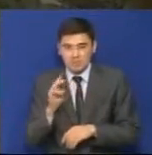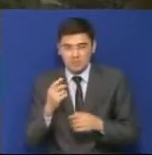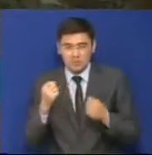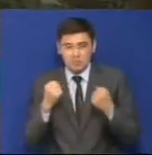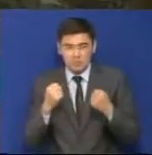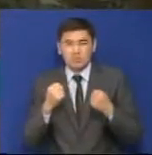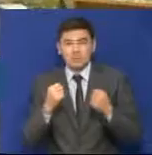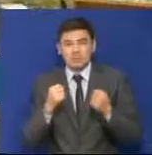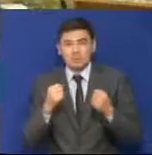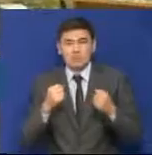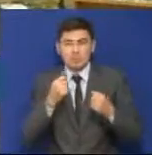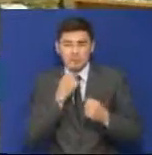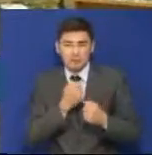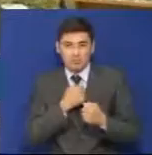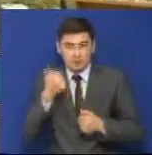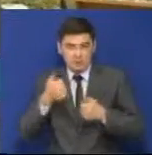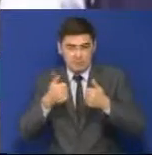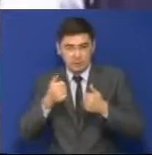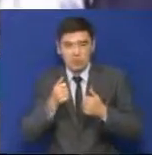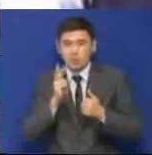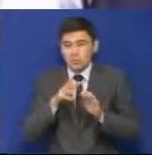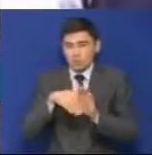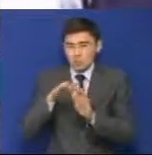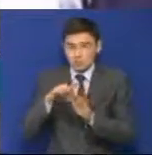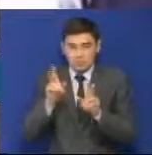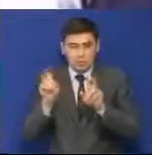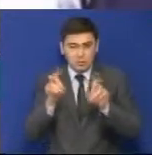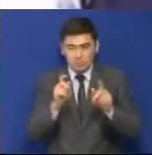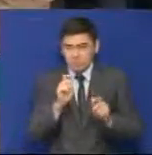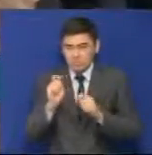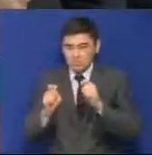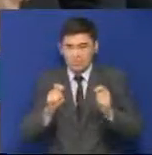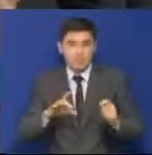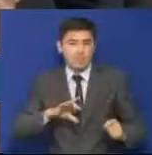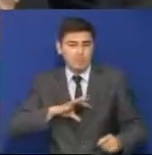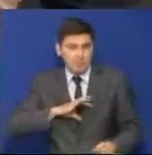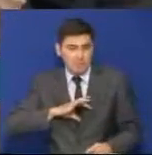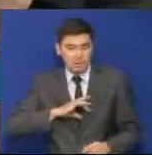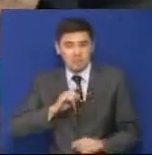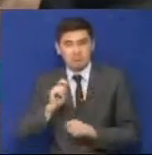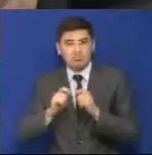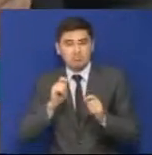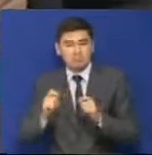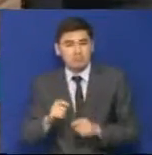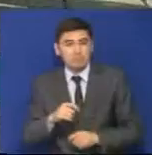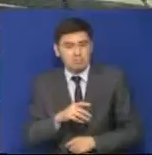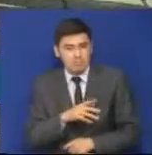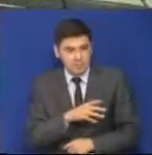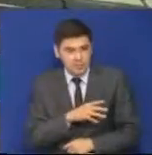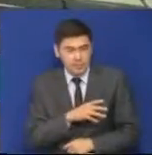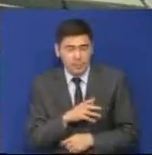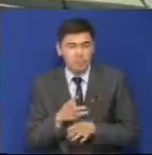түрлі аталымдар бойынша үздік қатысушылар анықталды. Жеңімпаздар мен жүлдегерлер медальдармен және кубоктармен марапатталды.